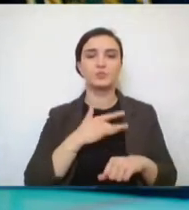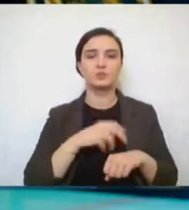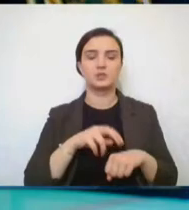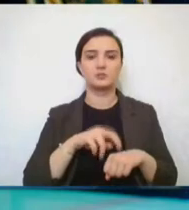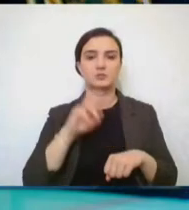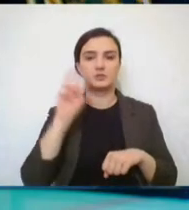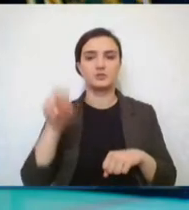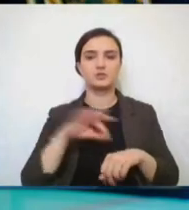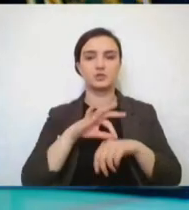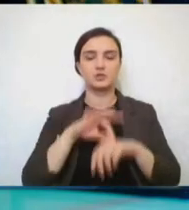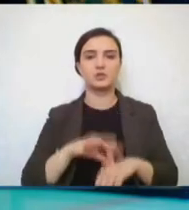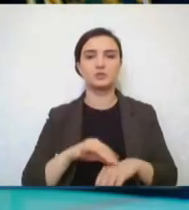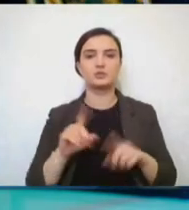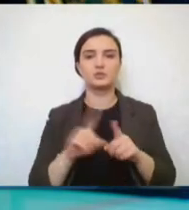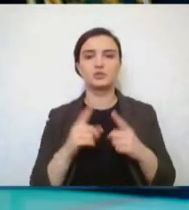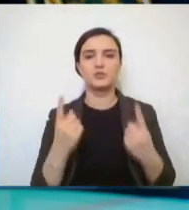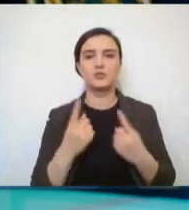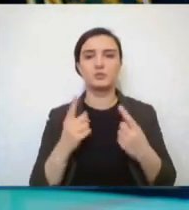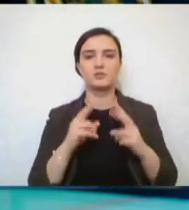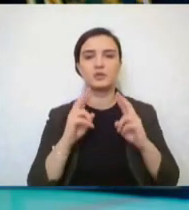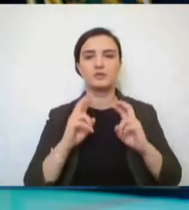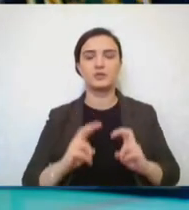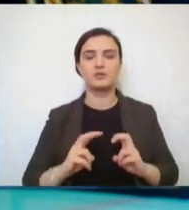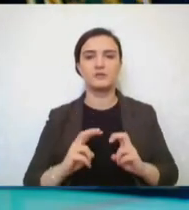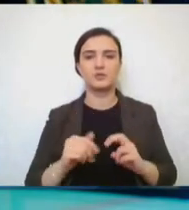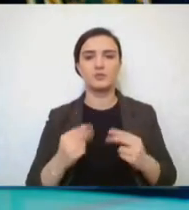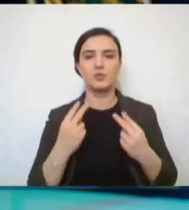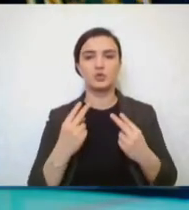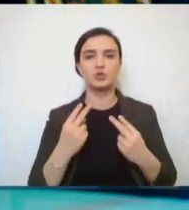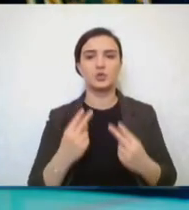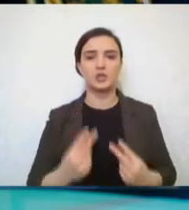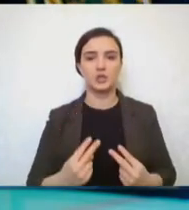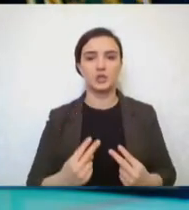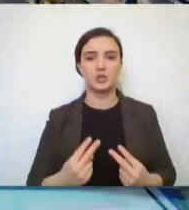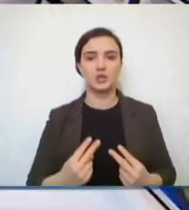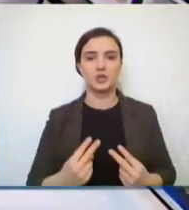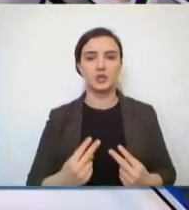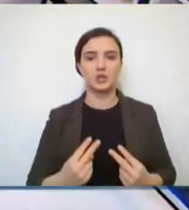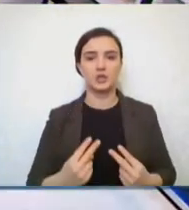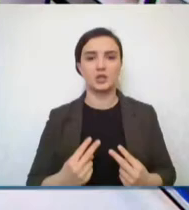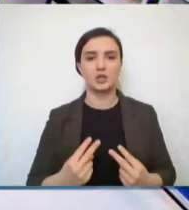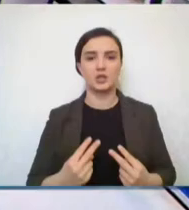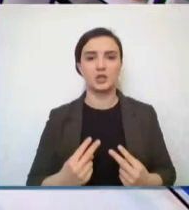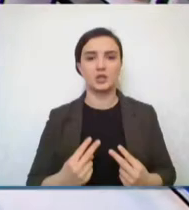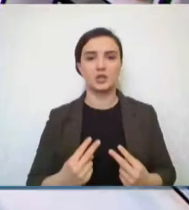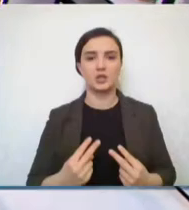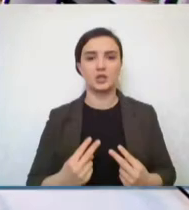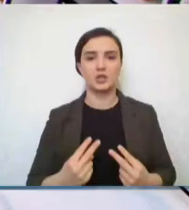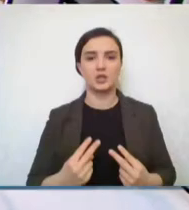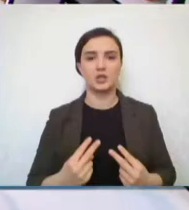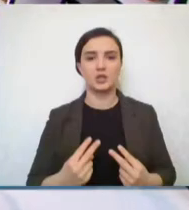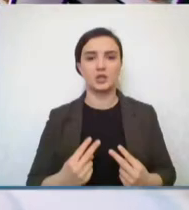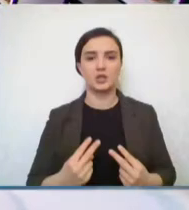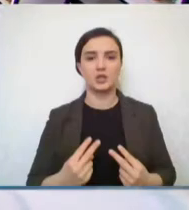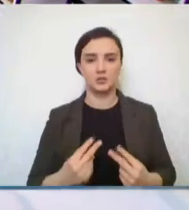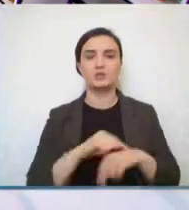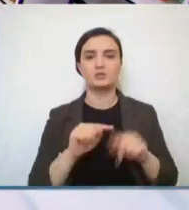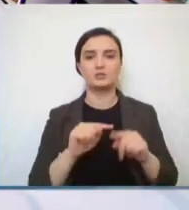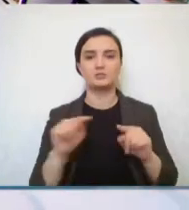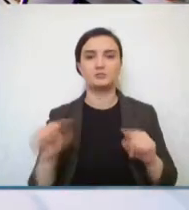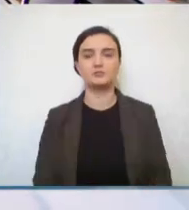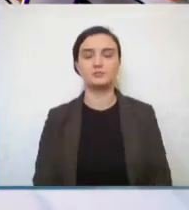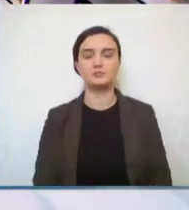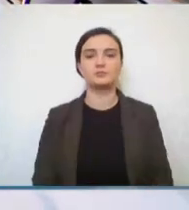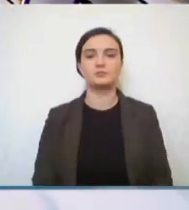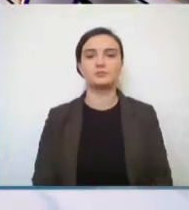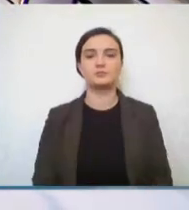ისეთი ბანალური კვლევა, როგორიც არის ჰოლტერის მონიტორირება, რომელიც 24 საათი იწერს კარდიოგრამას და მხოლოდ ამის მერე გადაწყვეტა, არის თუ არა